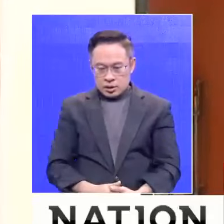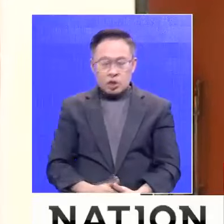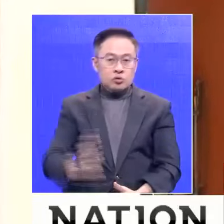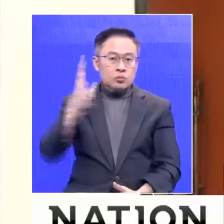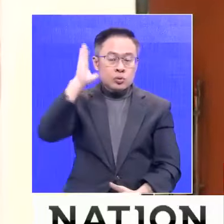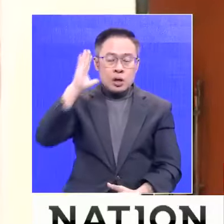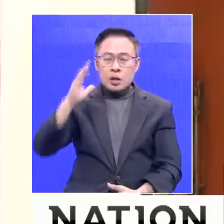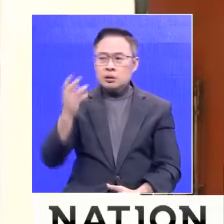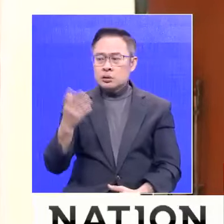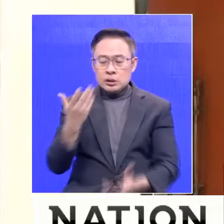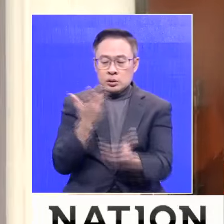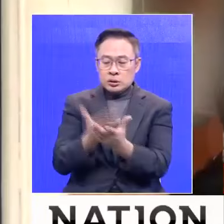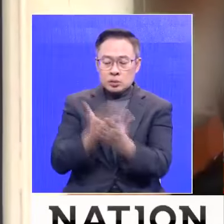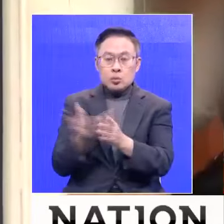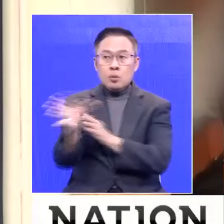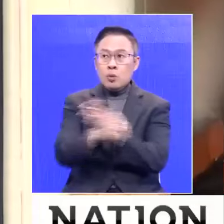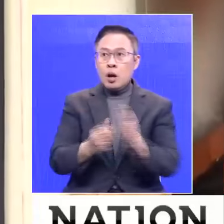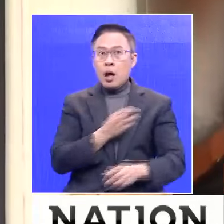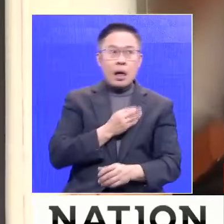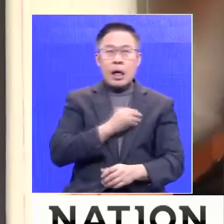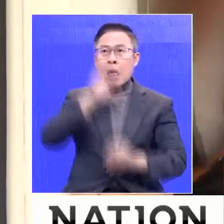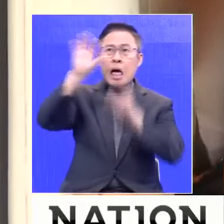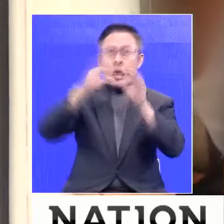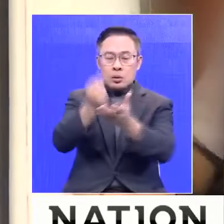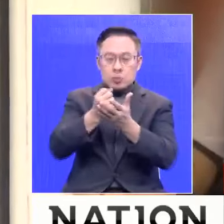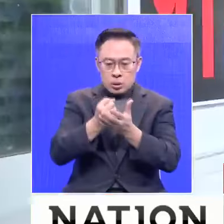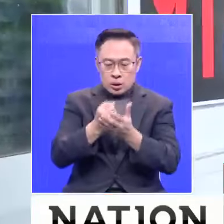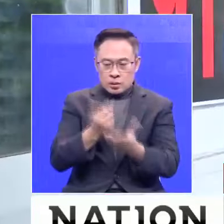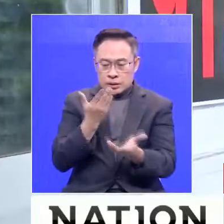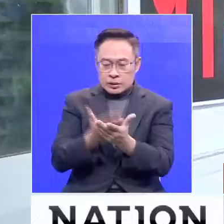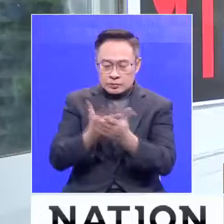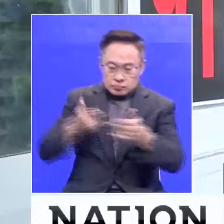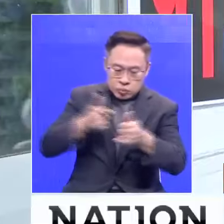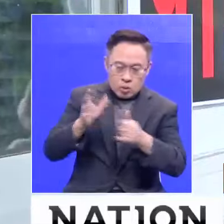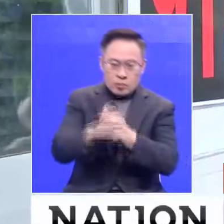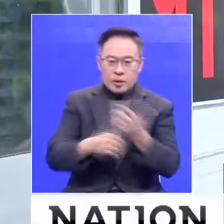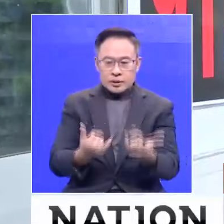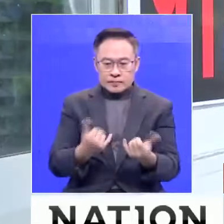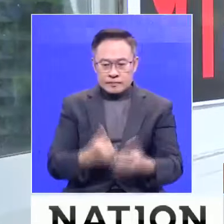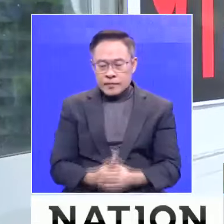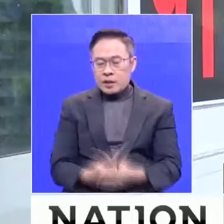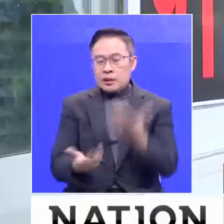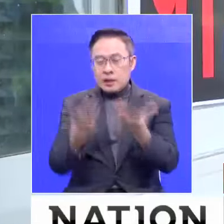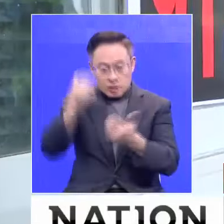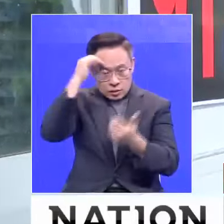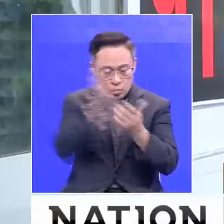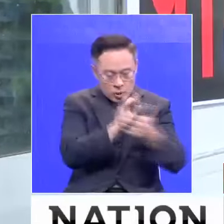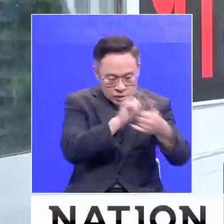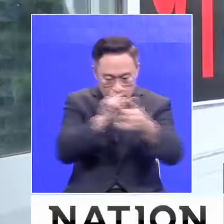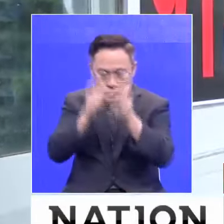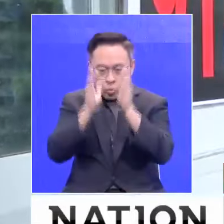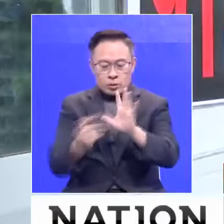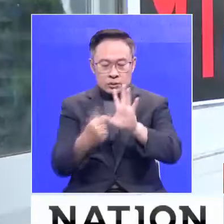งี้ยเขาก็พูดขึ้นมานั่นแหละ และอย่างที่บอกไปนะคะว่ามีการสอบปากคำผู้ที่เกี่ยวข้องไปแล้วตอนนี้เนี่ยรวมทั้งหมด5ปาก